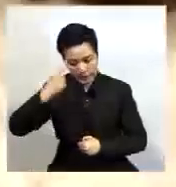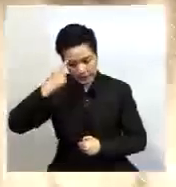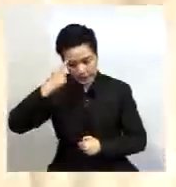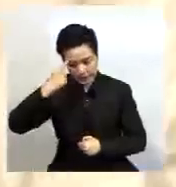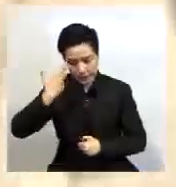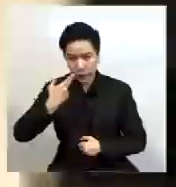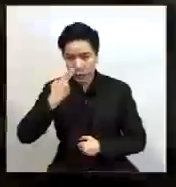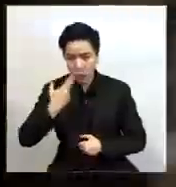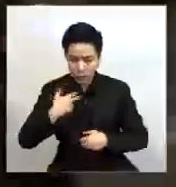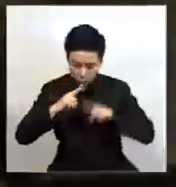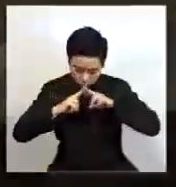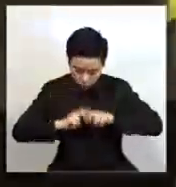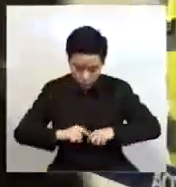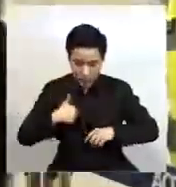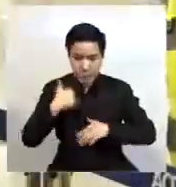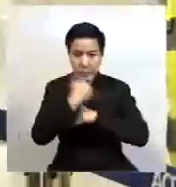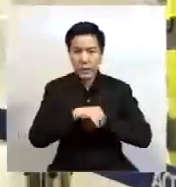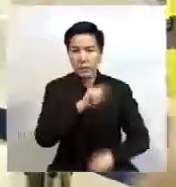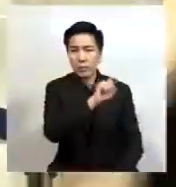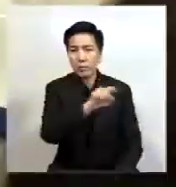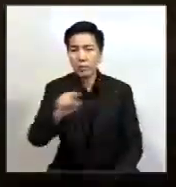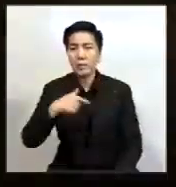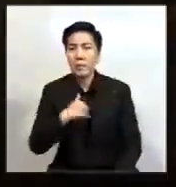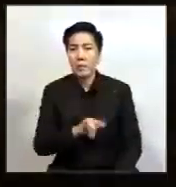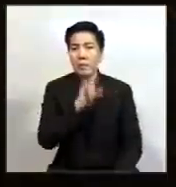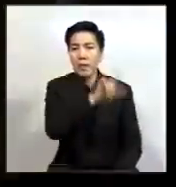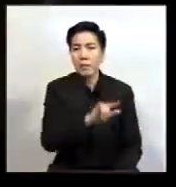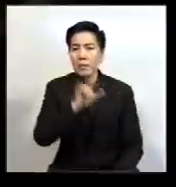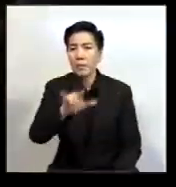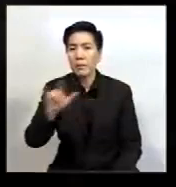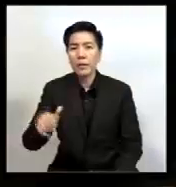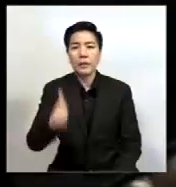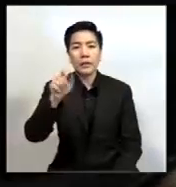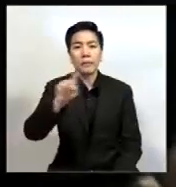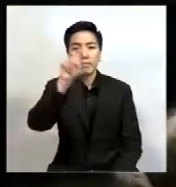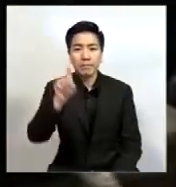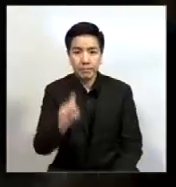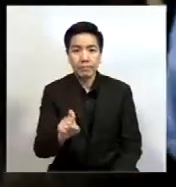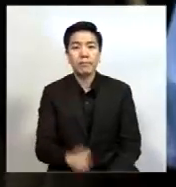ณาแล้วก็ติดตามดูว่าในประเทศไหนที่สามารถเดินทางไปได้บ้างค่ะ